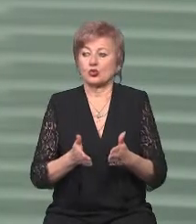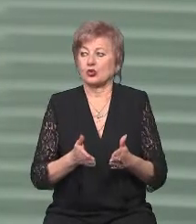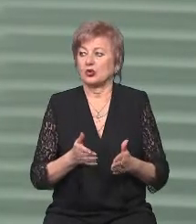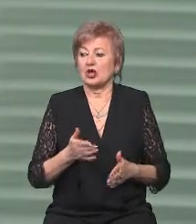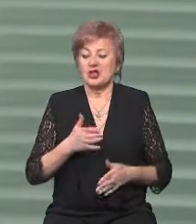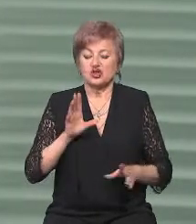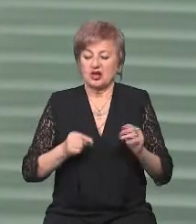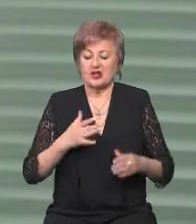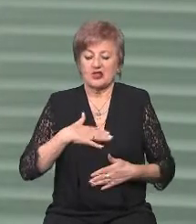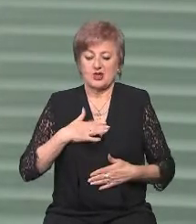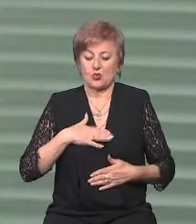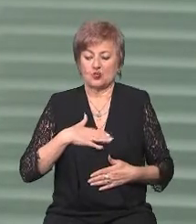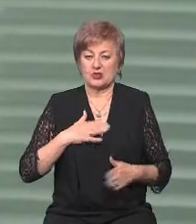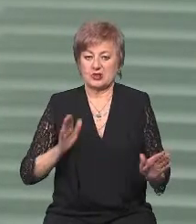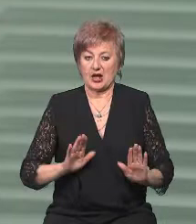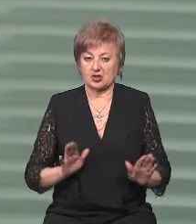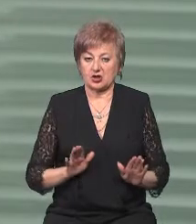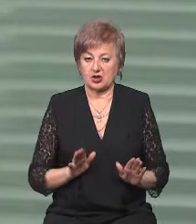нас.